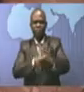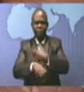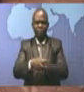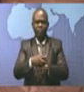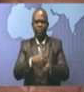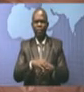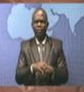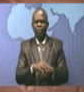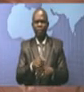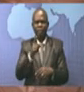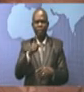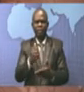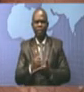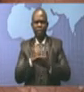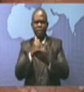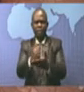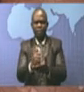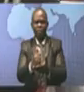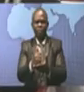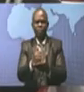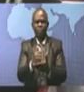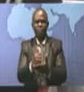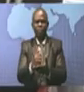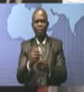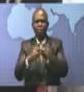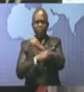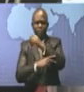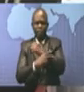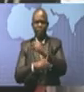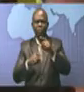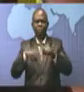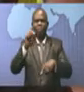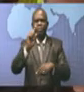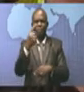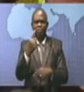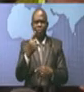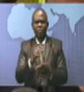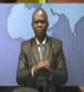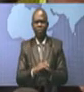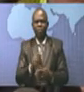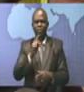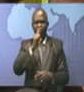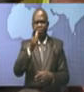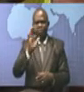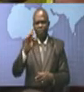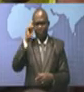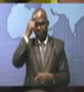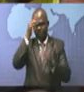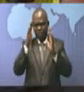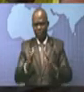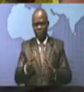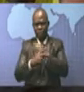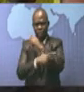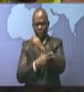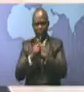déployés, ce qui a permis le classement de choix de cette province dans les tests nationaux. En son discours, le gouverneur de la province